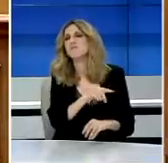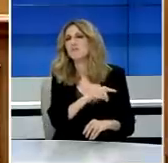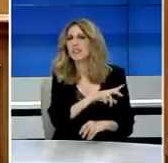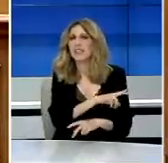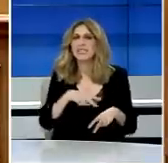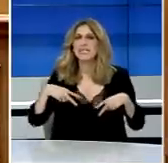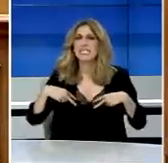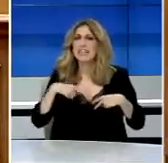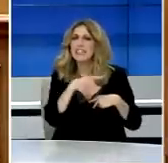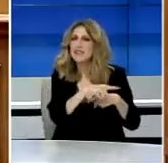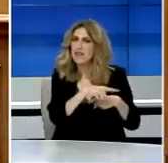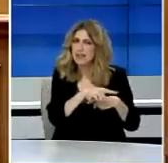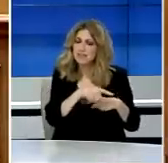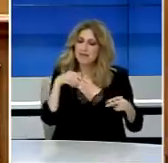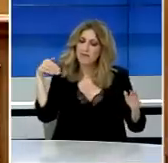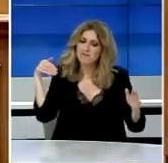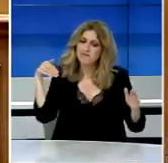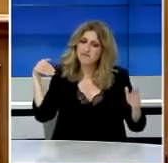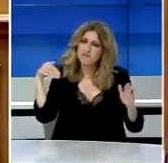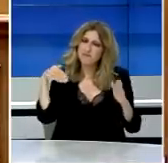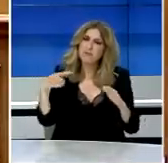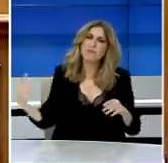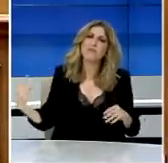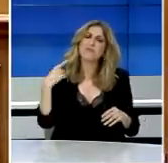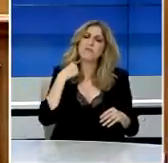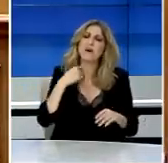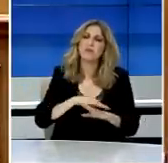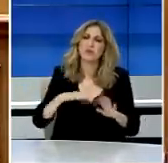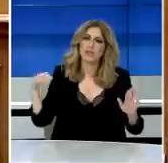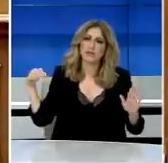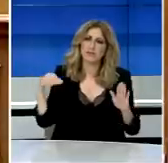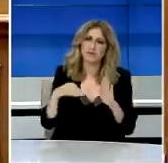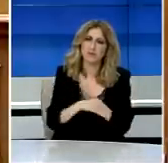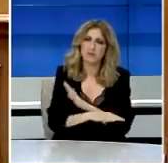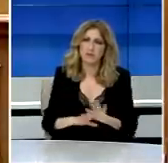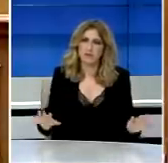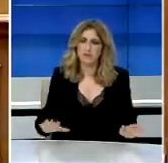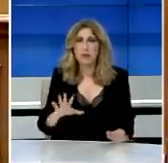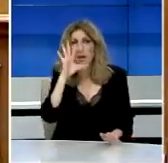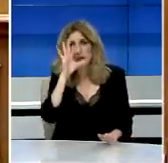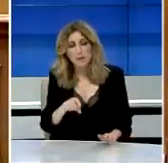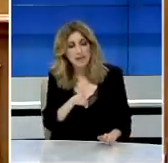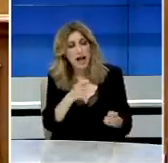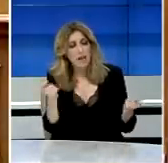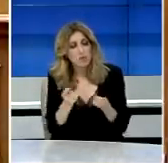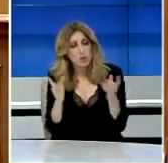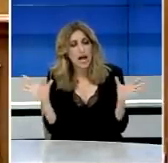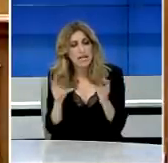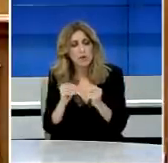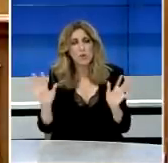γίνεται χιονοστιβάδα. Πραγματικά, κύριε Μητσοτάκη, δεν σας αξίζει αυτό που κάνετε με τα μέσα ενημέρωσης. Δεν